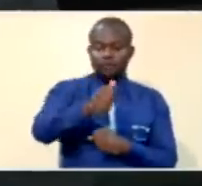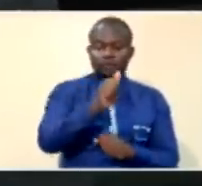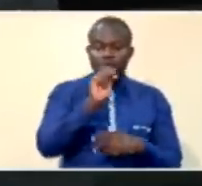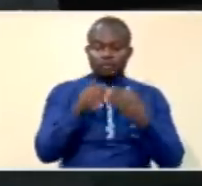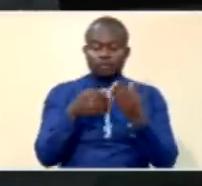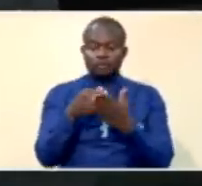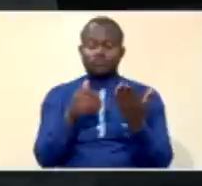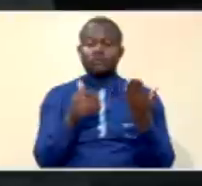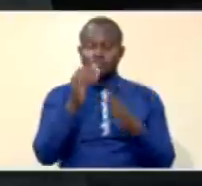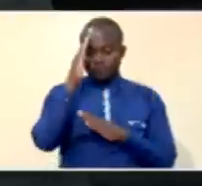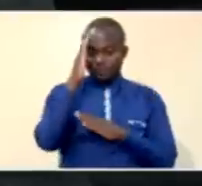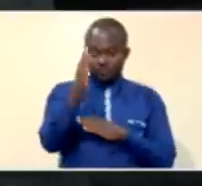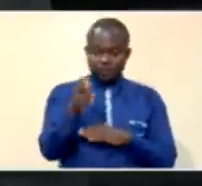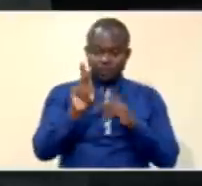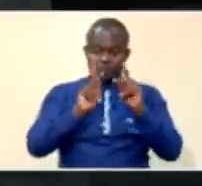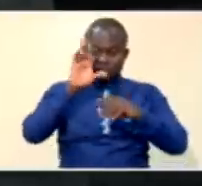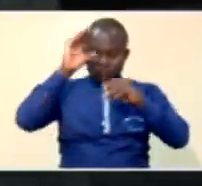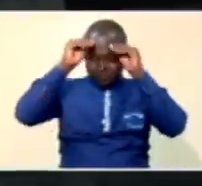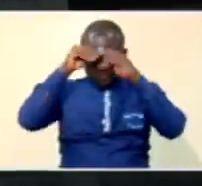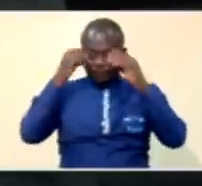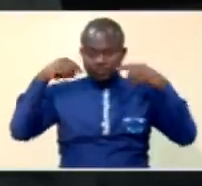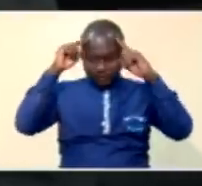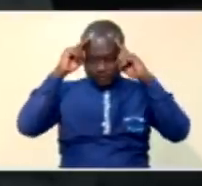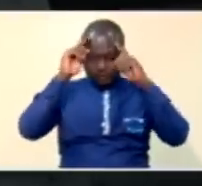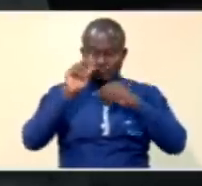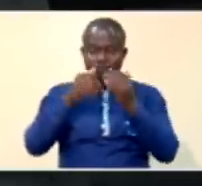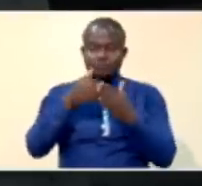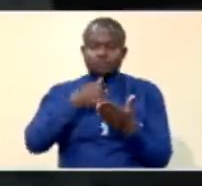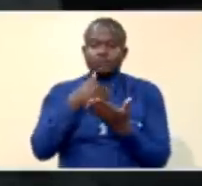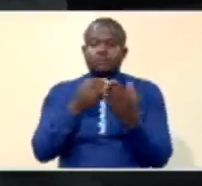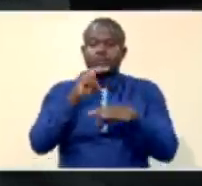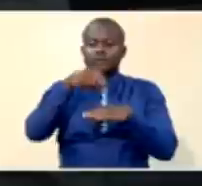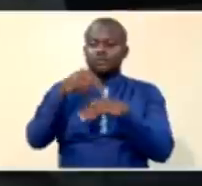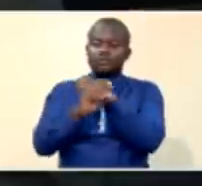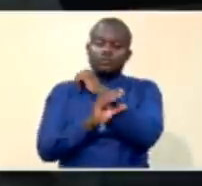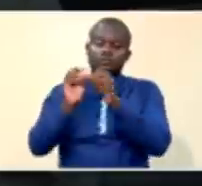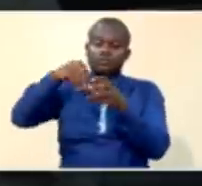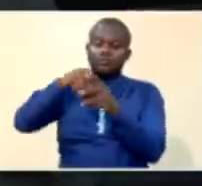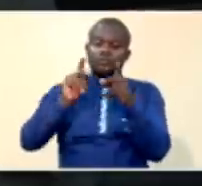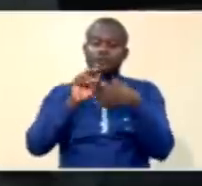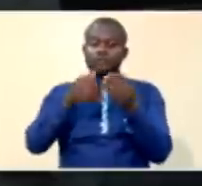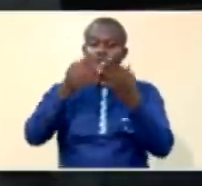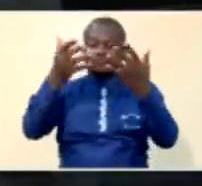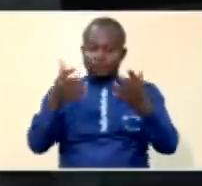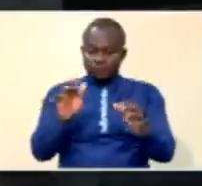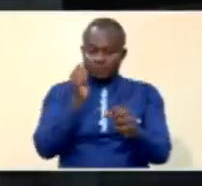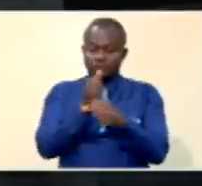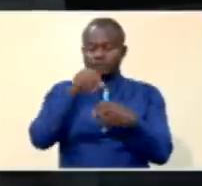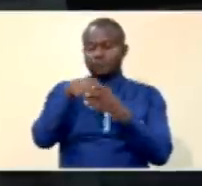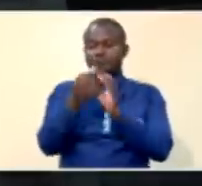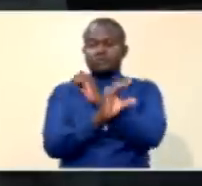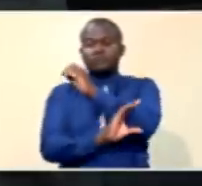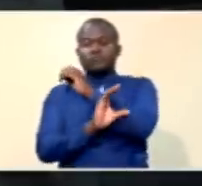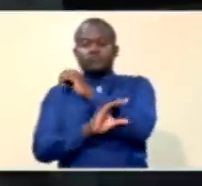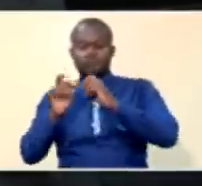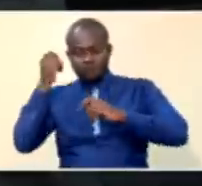bazaba ari threat, kuko ni abantu biga muri za kaminuza zikomeye, ni abantu bafite za nationalities z'ibihugu bagiyemo, ni abantu bazarangiza bakanakora no muri ibyo bihugu,